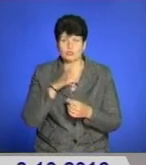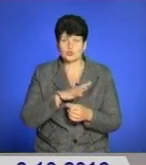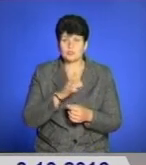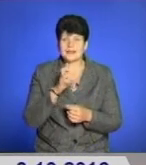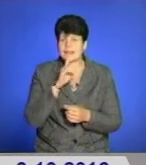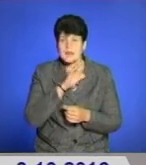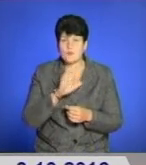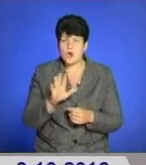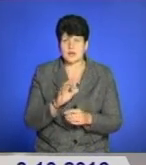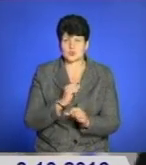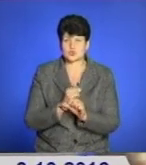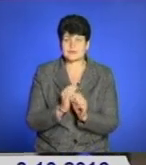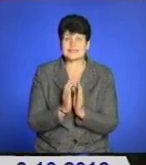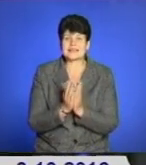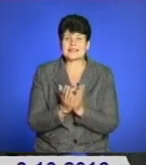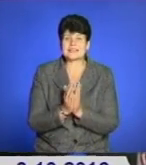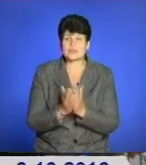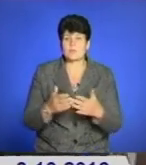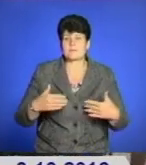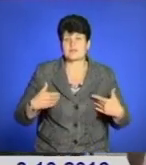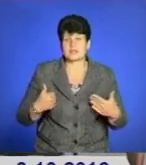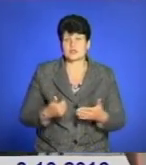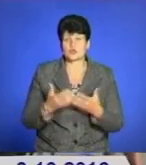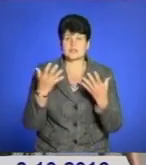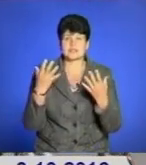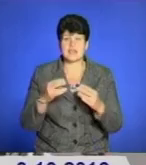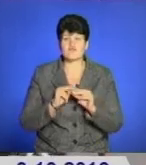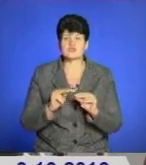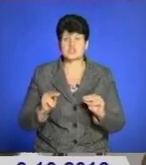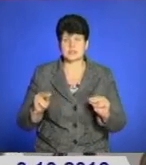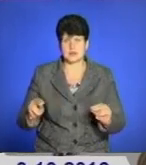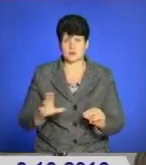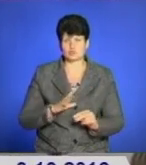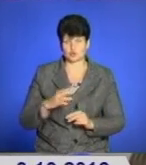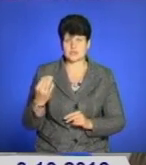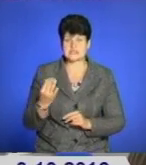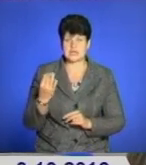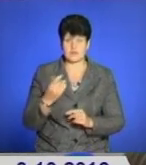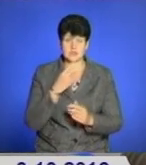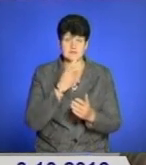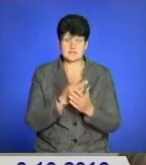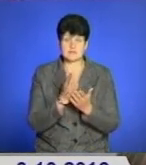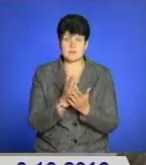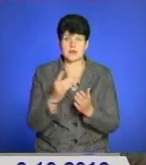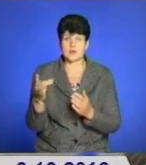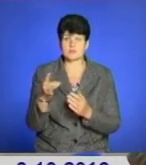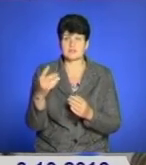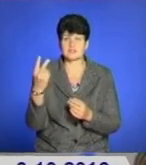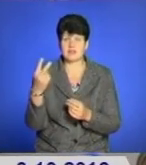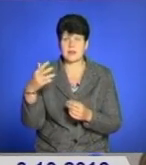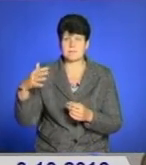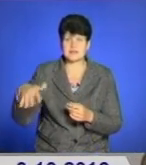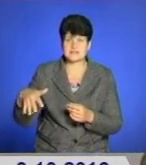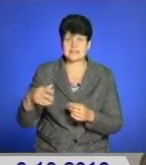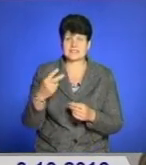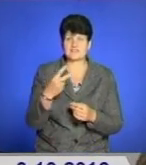зробити таку книгу-листівку «Привітання до Дня вчителя», що було цікаво. І дивіться, вона має розміри 2,50 на